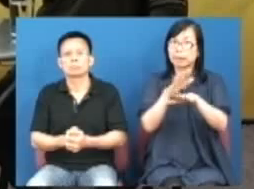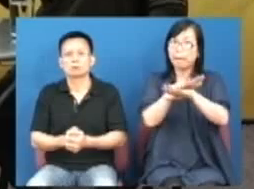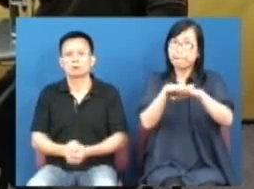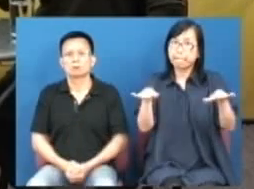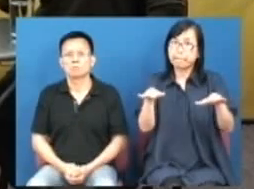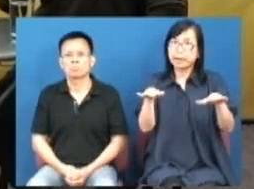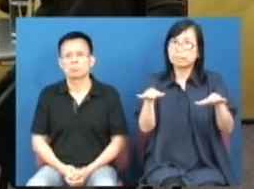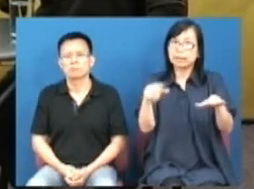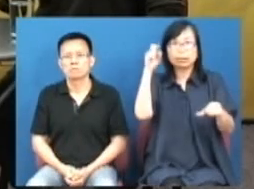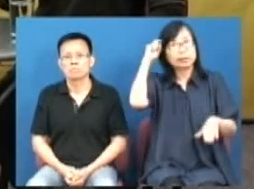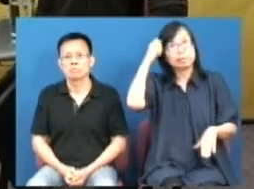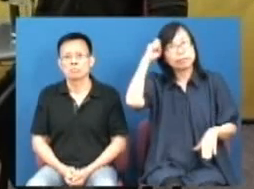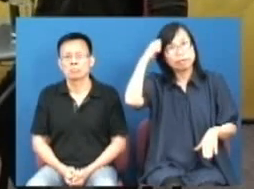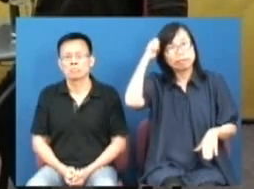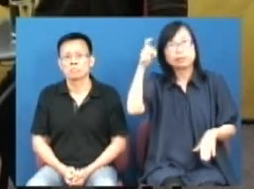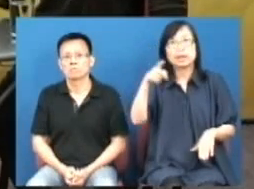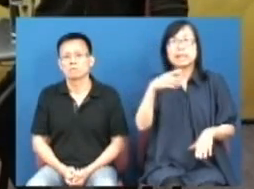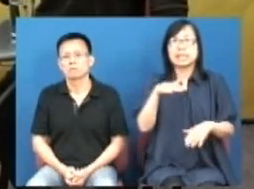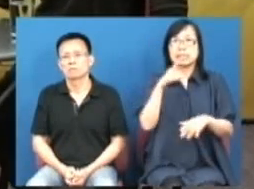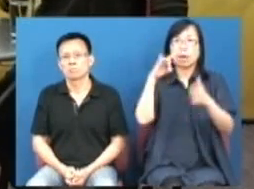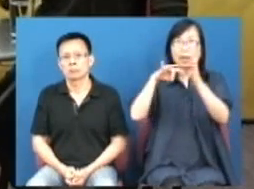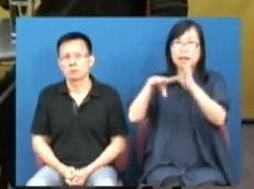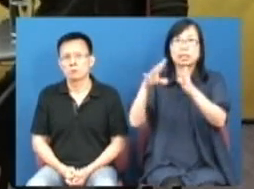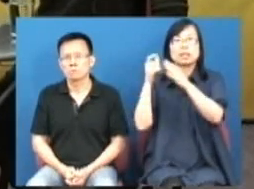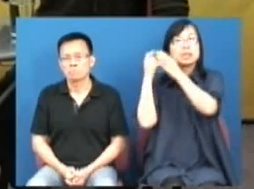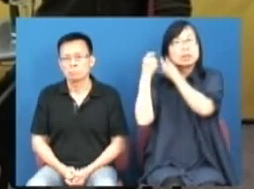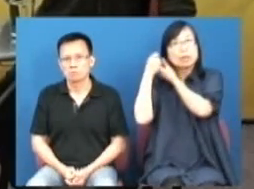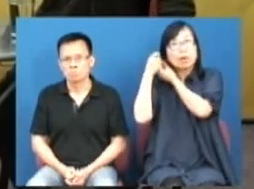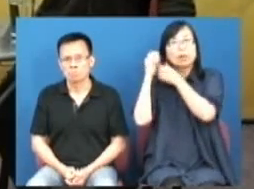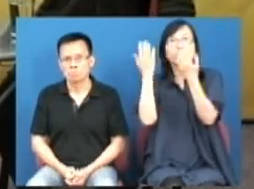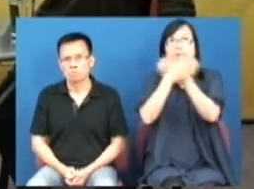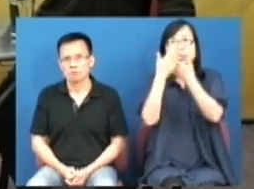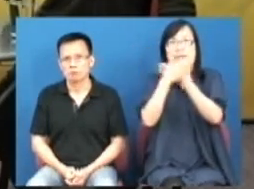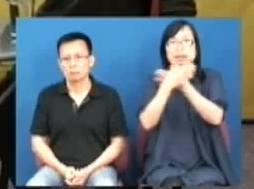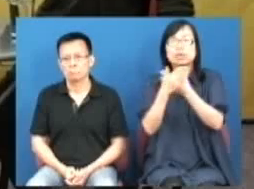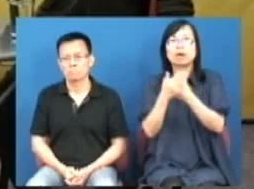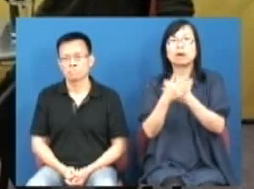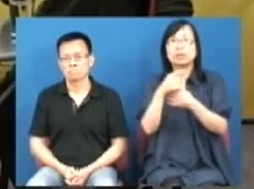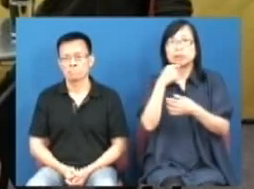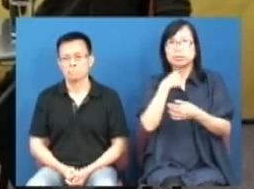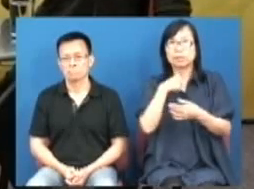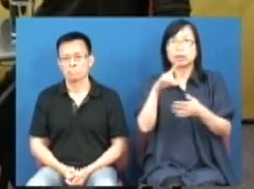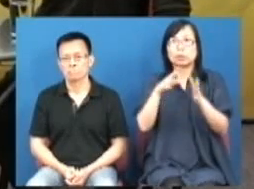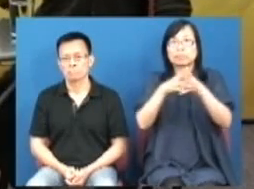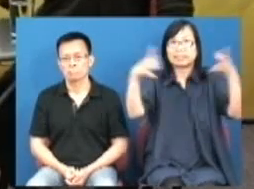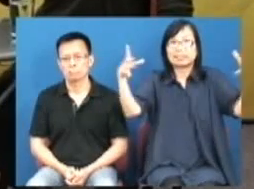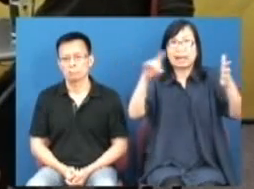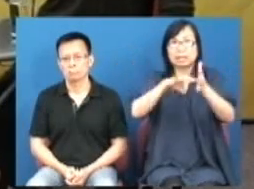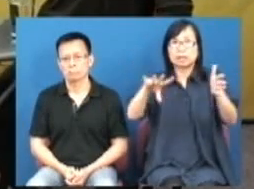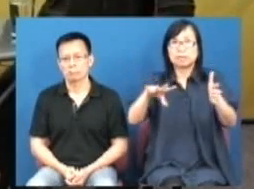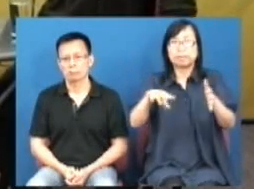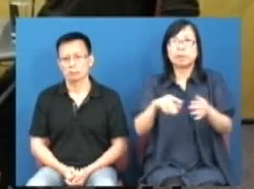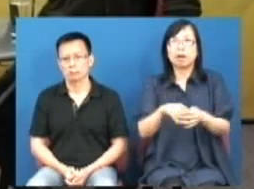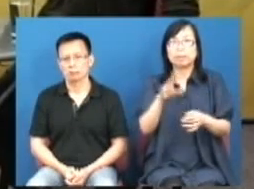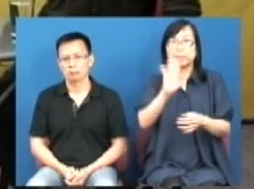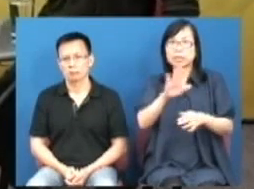嗰、那個概念咧，就係咧，因為電台同埋電視台咧，一般傳統嘅電台電視台咧係用緊大氣電波啊嘛，咁呢個唔係一